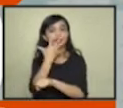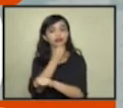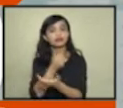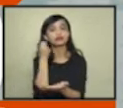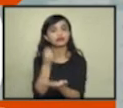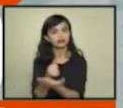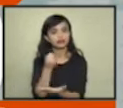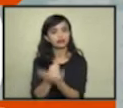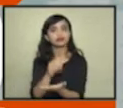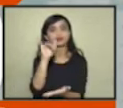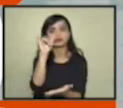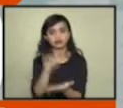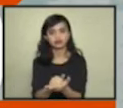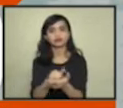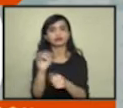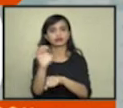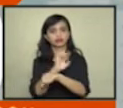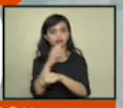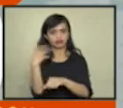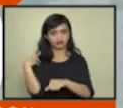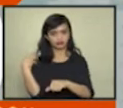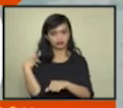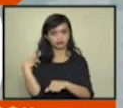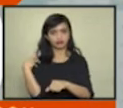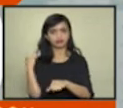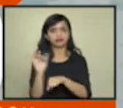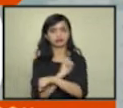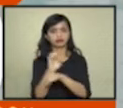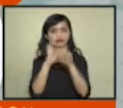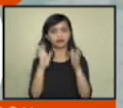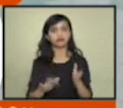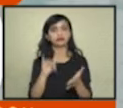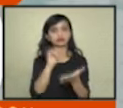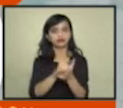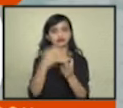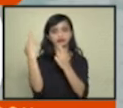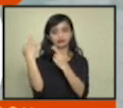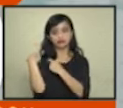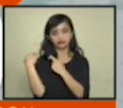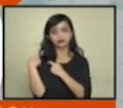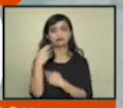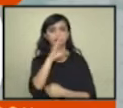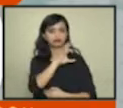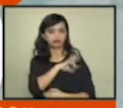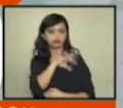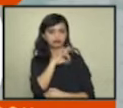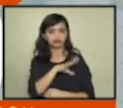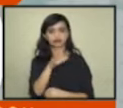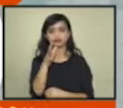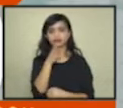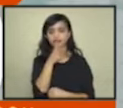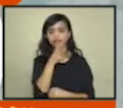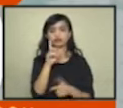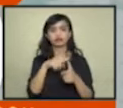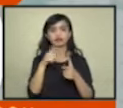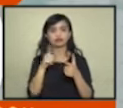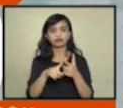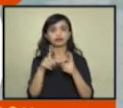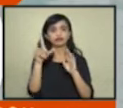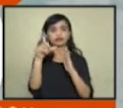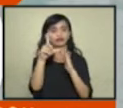nagpapasweldo. Siya po yung employer niyan at siya yung malalagot sa mga monetary benefits ni nanay. Doon po sa